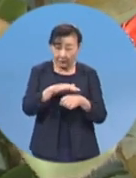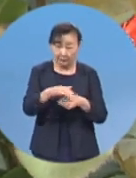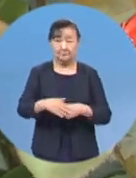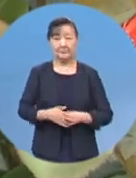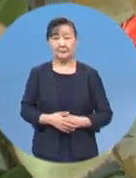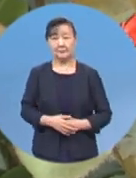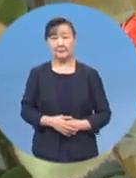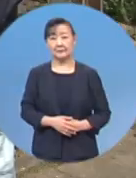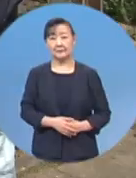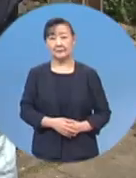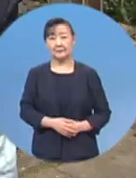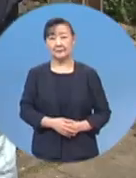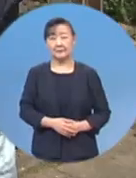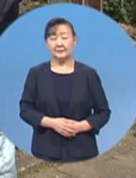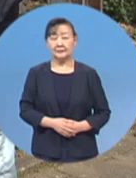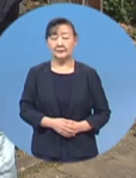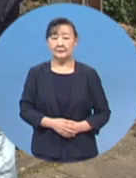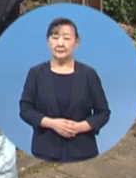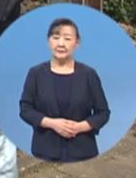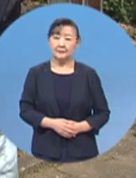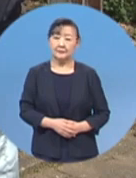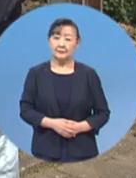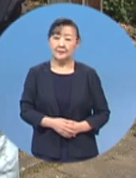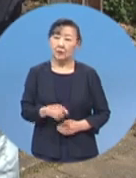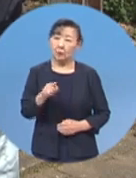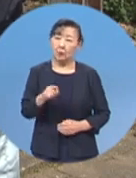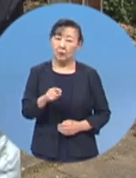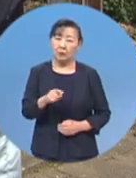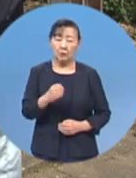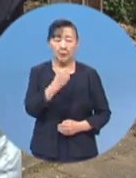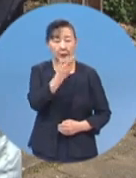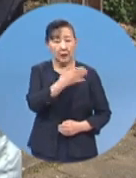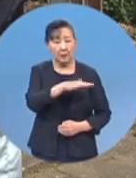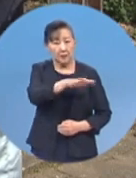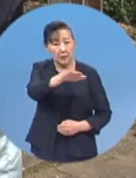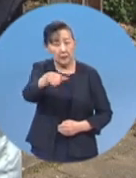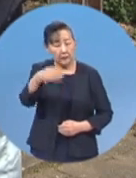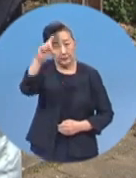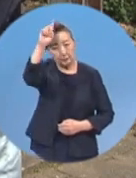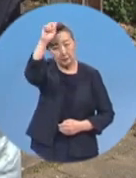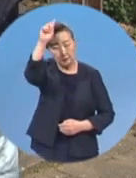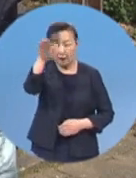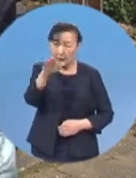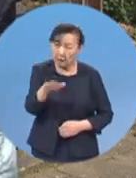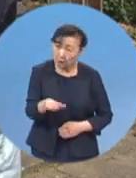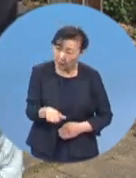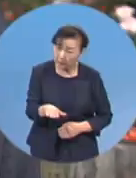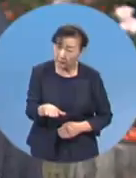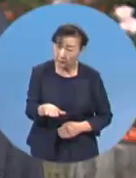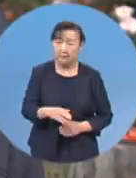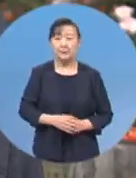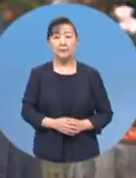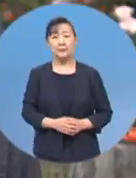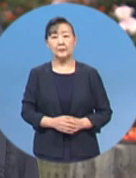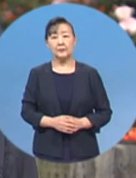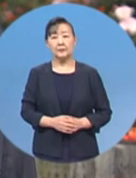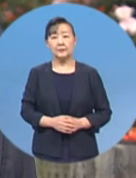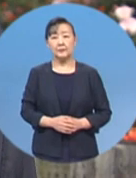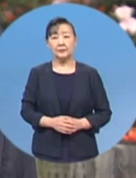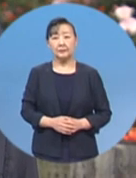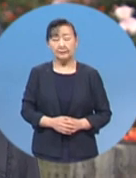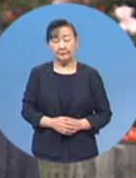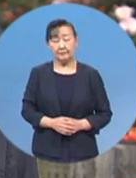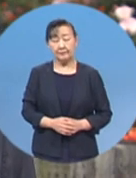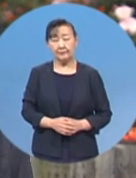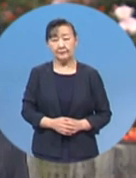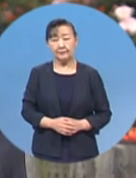ですね。そういえばここのバラは全体的に背が低いような印象がありますね。 はい、こちらのバラ